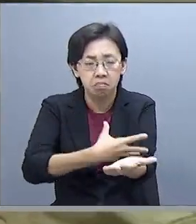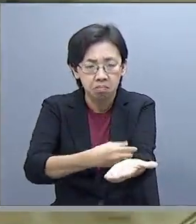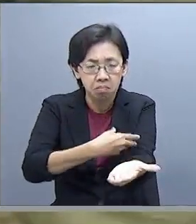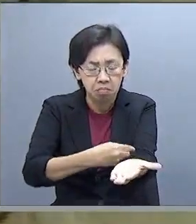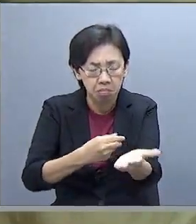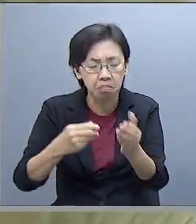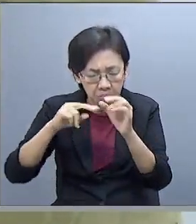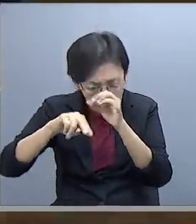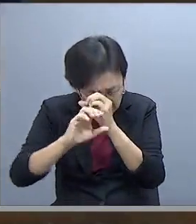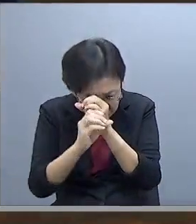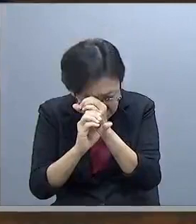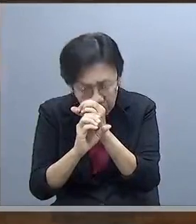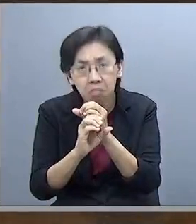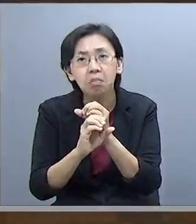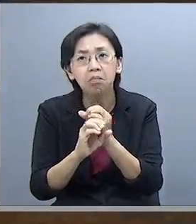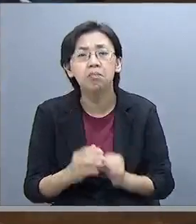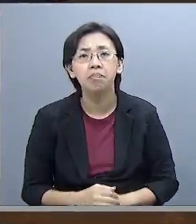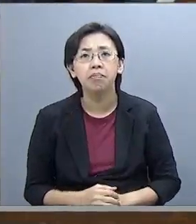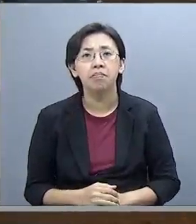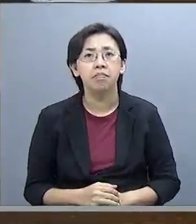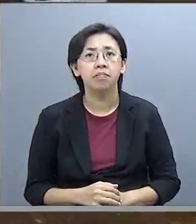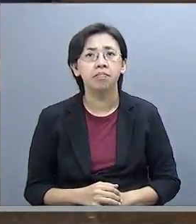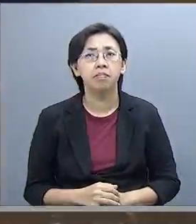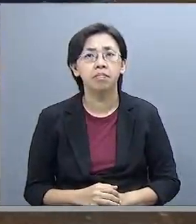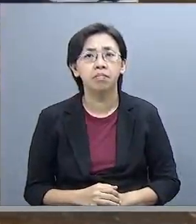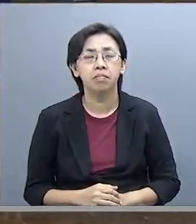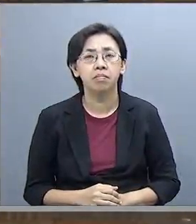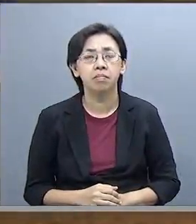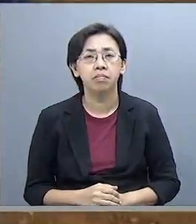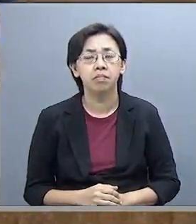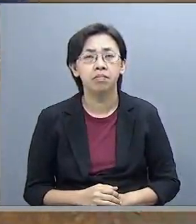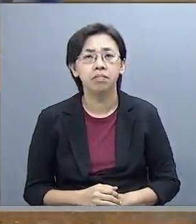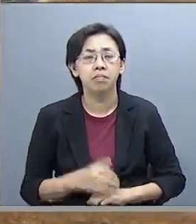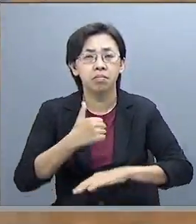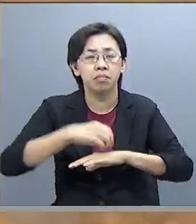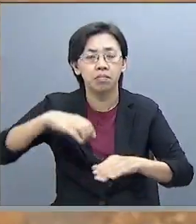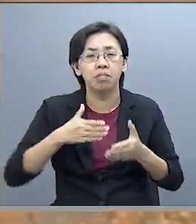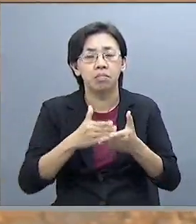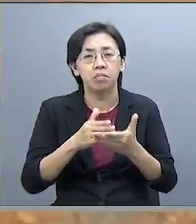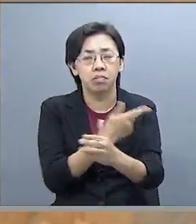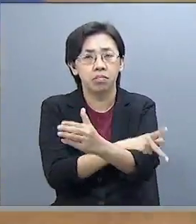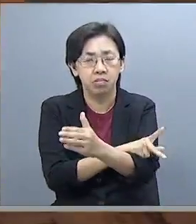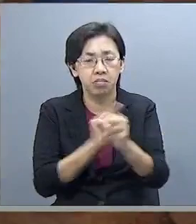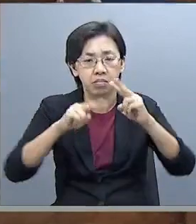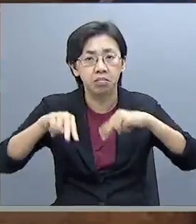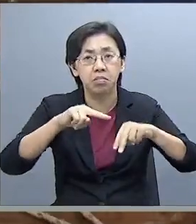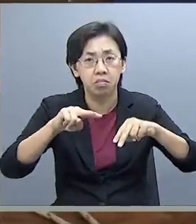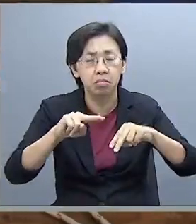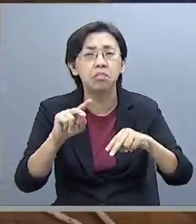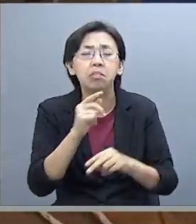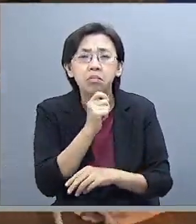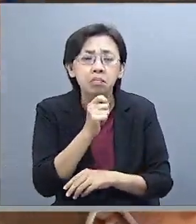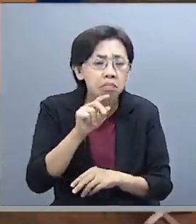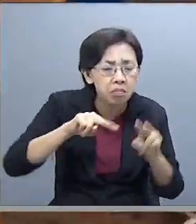ทราบผลนายณัชพงษ์ประณีตเจ้าท่าภูมิภาคสาขาภูเก็ตบอกว่าการตรวจสอบในเบื้องต้นคาดว่